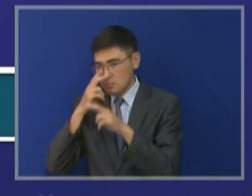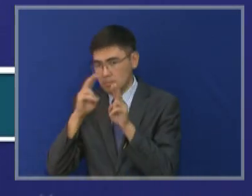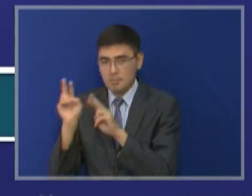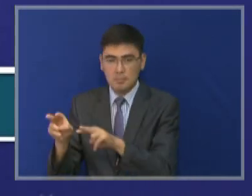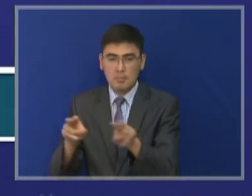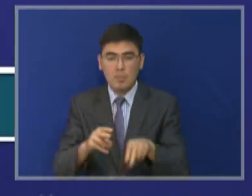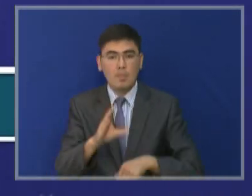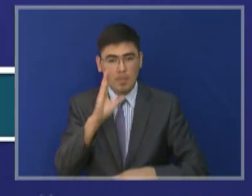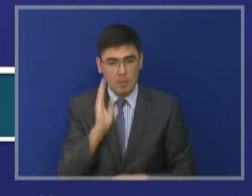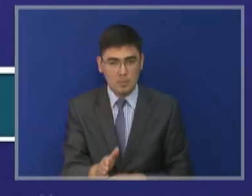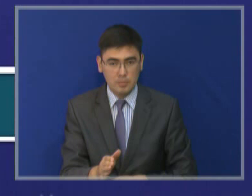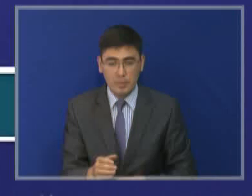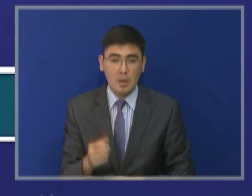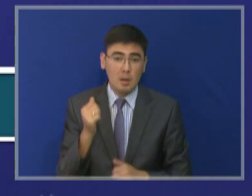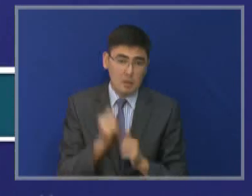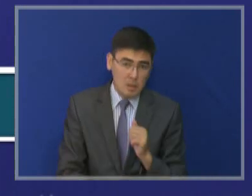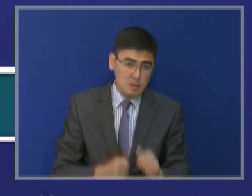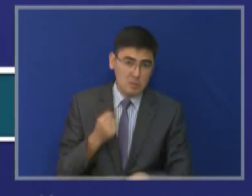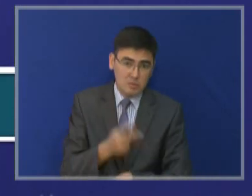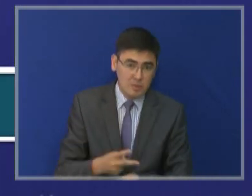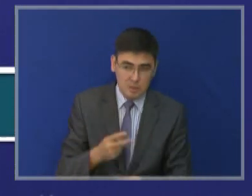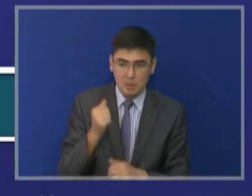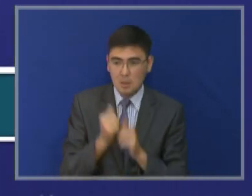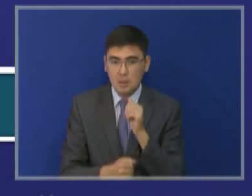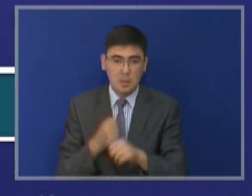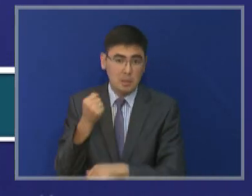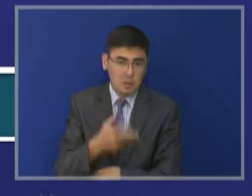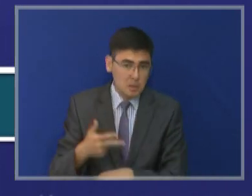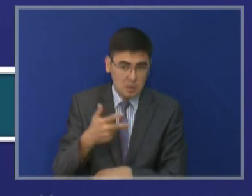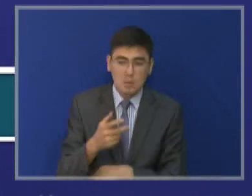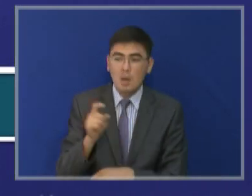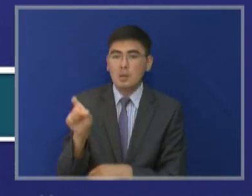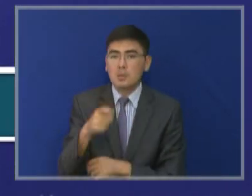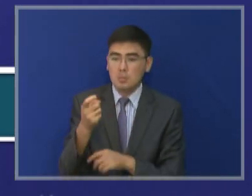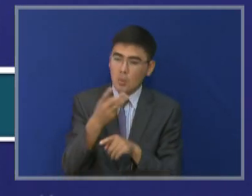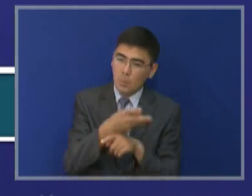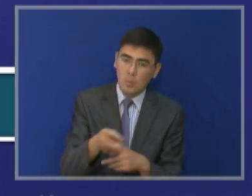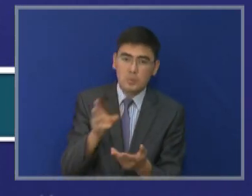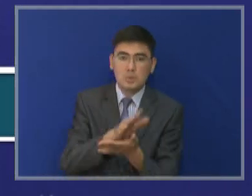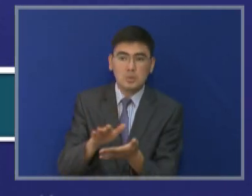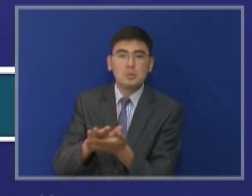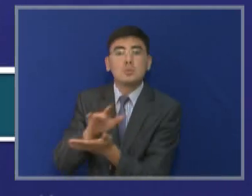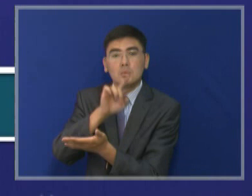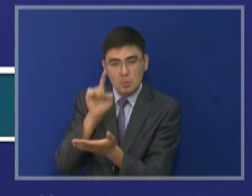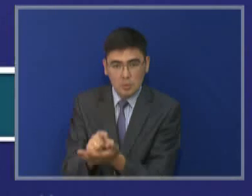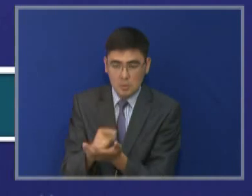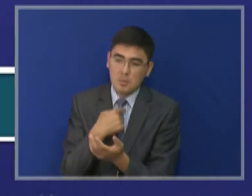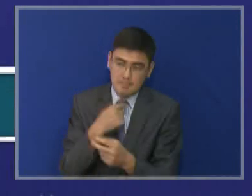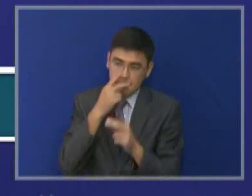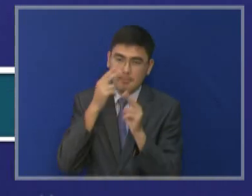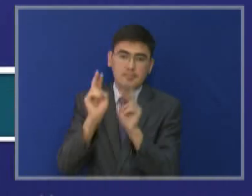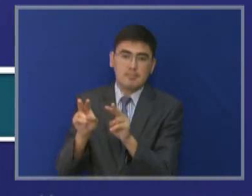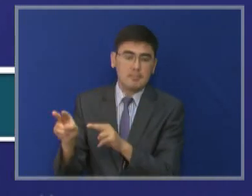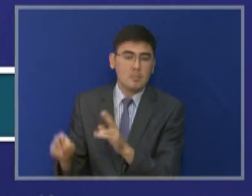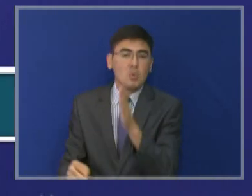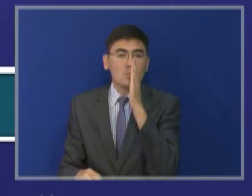Арнайы 2-3 сағат сайын санитарлық дезинфекциялық шаралар солардың ішінде тазалау жұмыстары жүргізілетін болады.